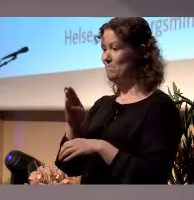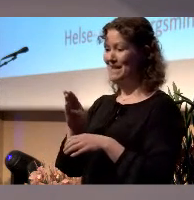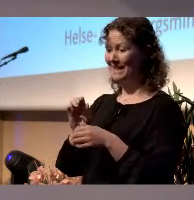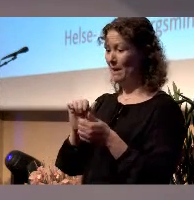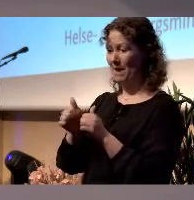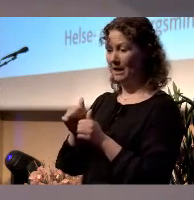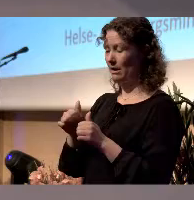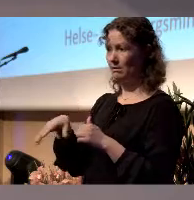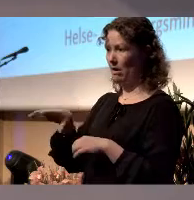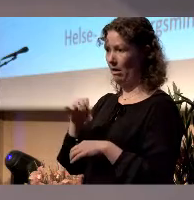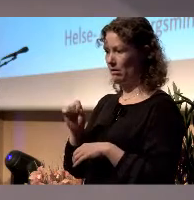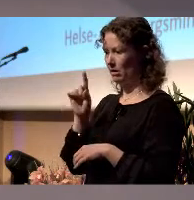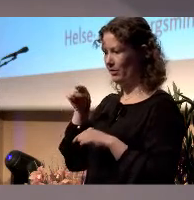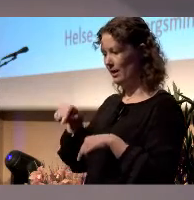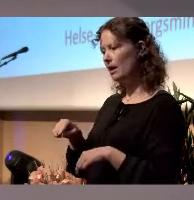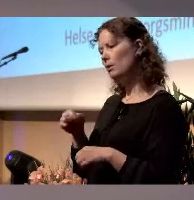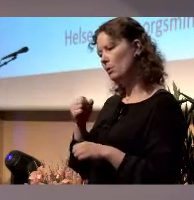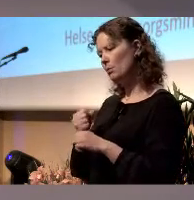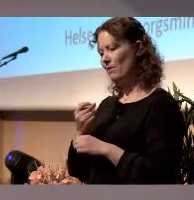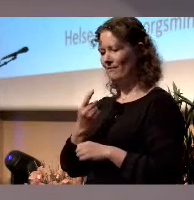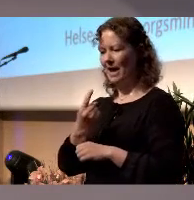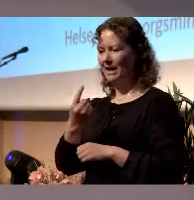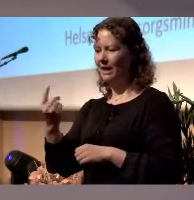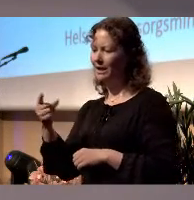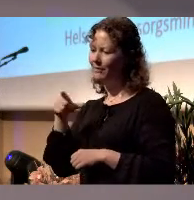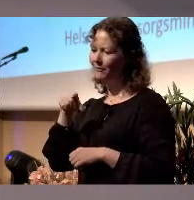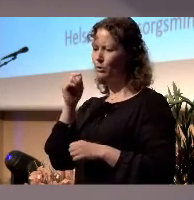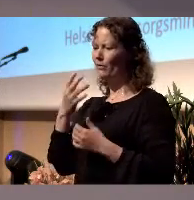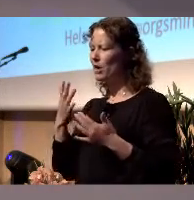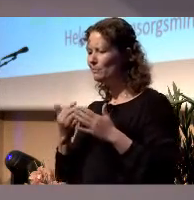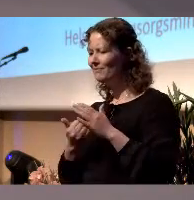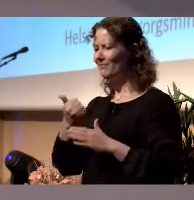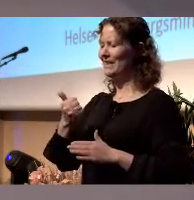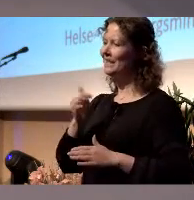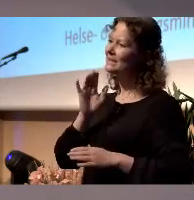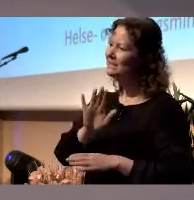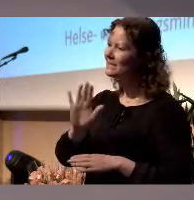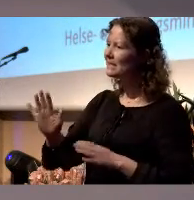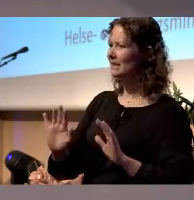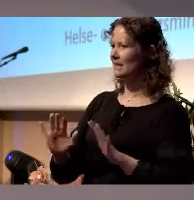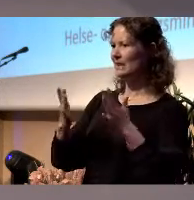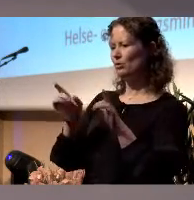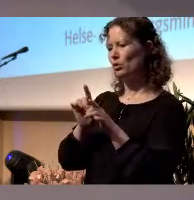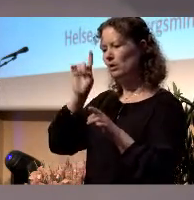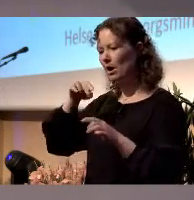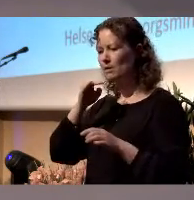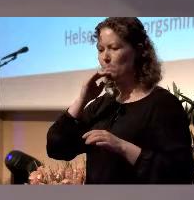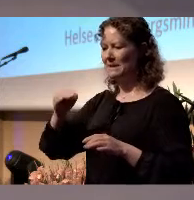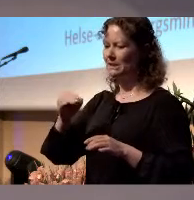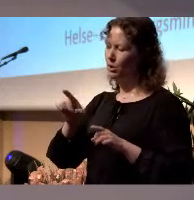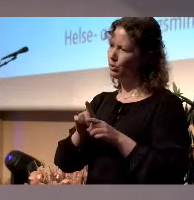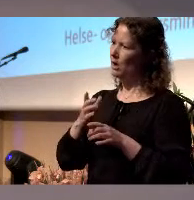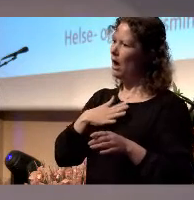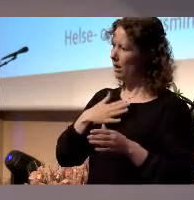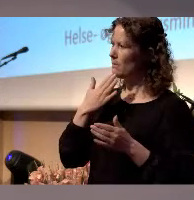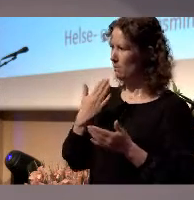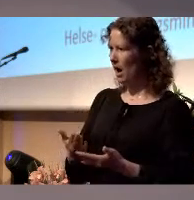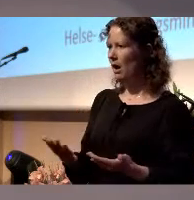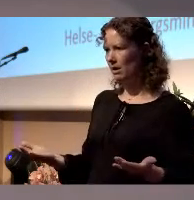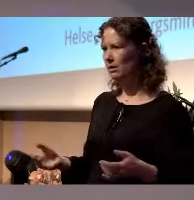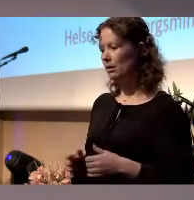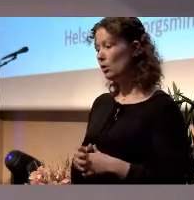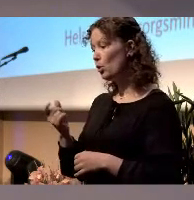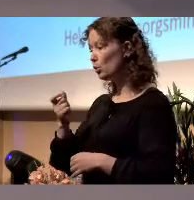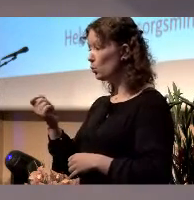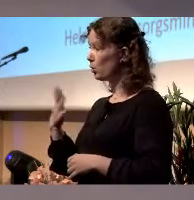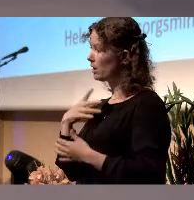del. Den enkelte må finne selv ut hva som er viktig i sitt liv for å mestre, for å ha det godt. Noen